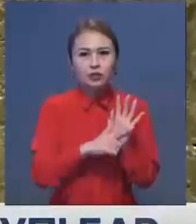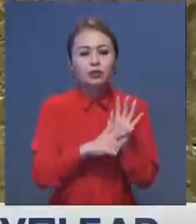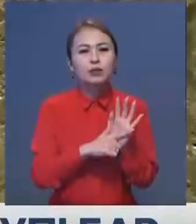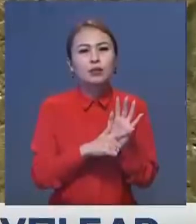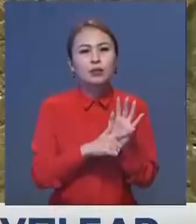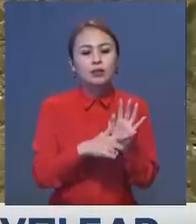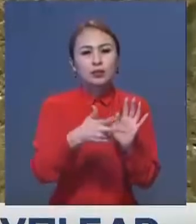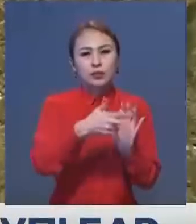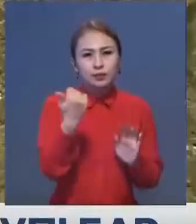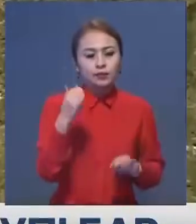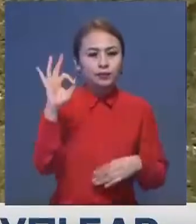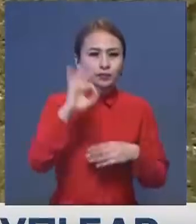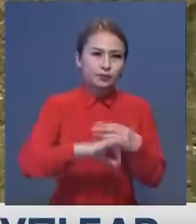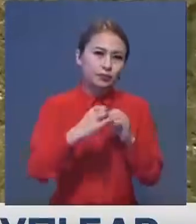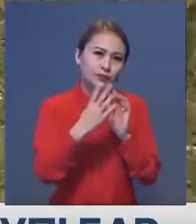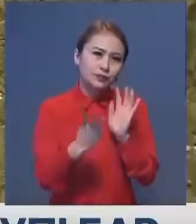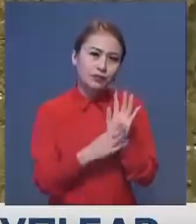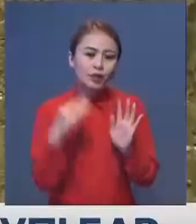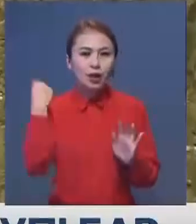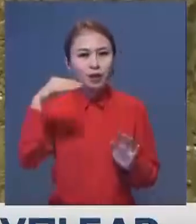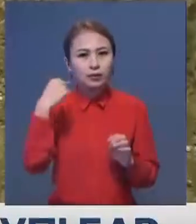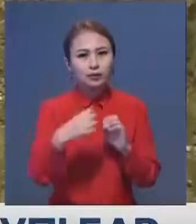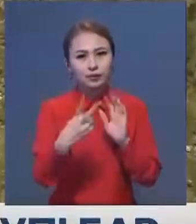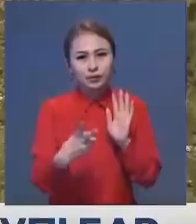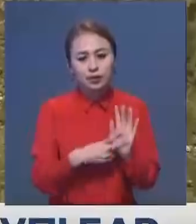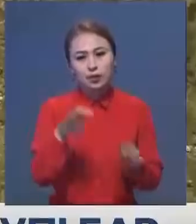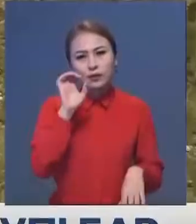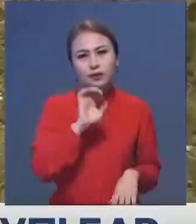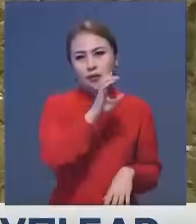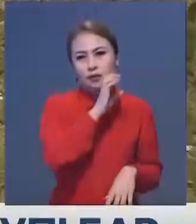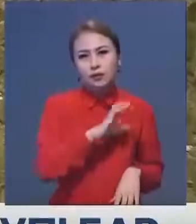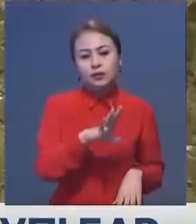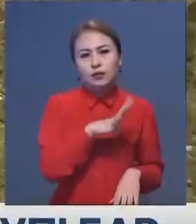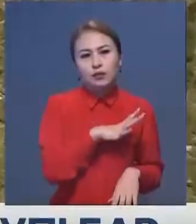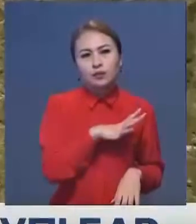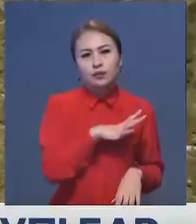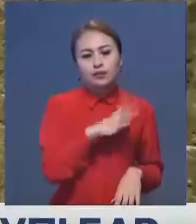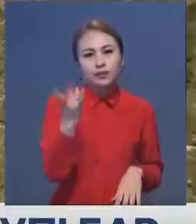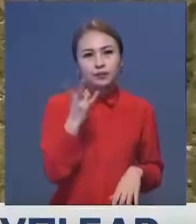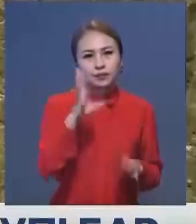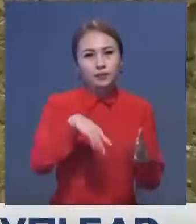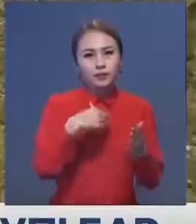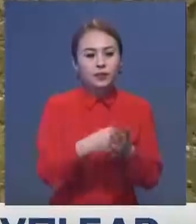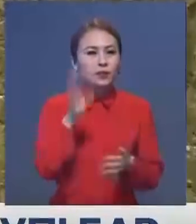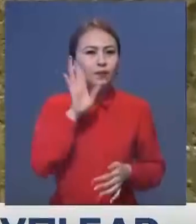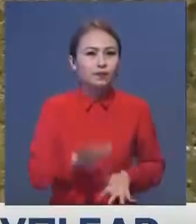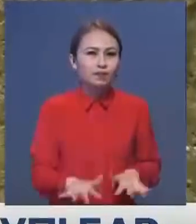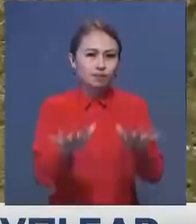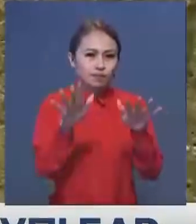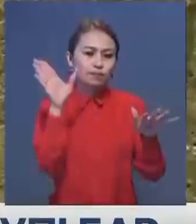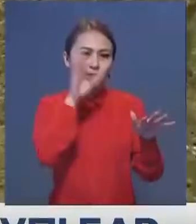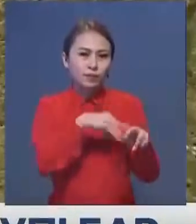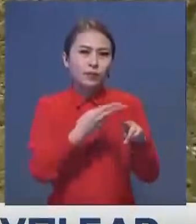Ақмолада 31, Шығыс Қазақстанда 19, Ақтөбеде 17, солтүстік Қазақстанда 13 елді мекенде әлі де су басу қаупі бар.